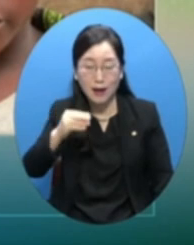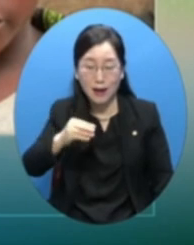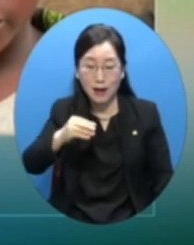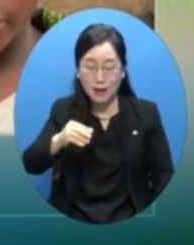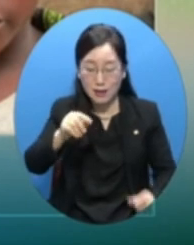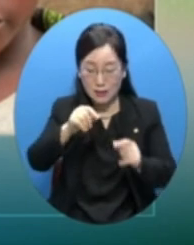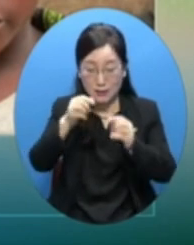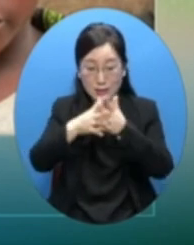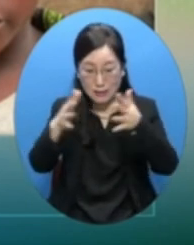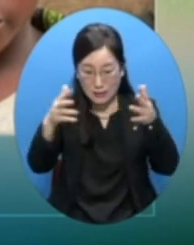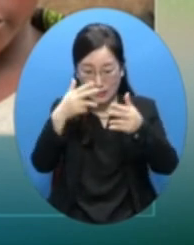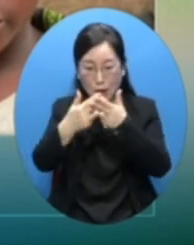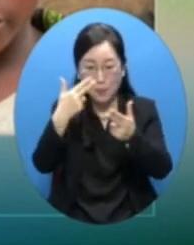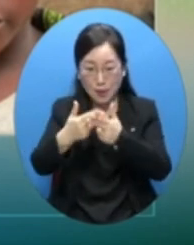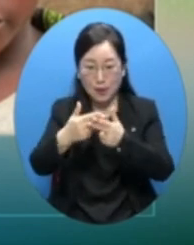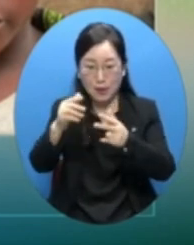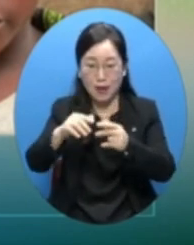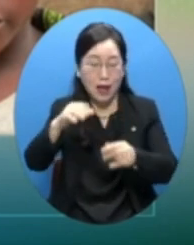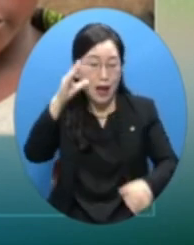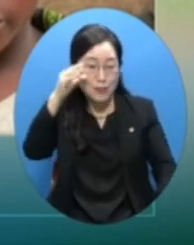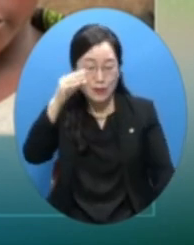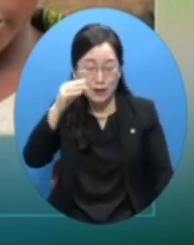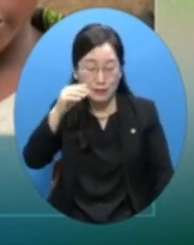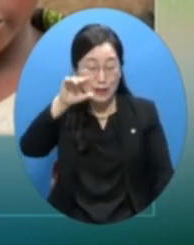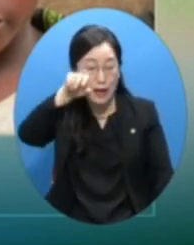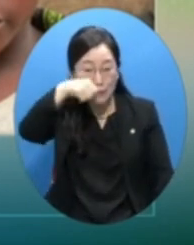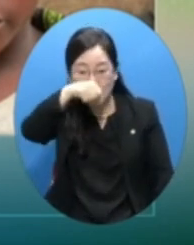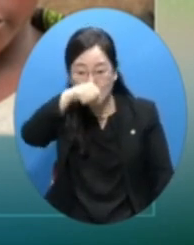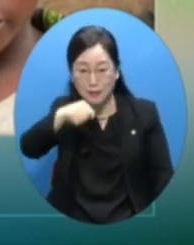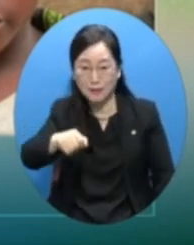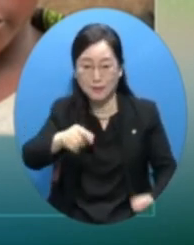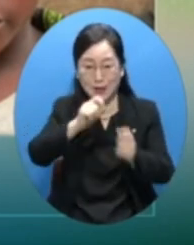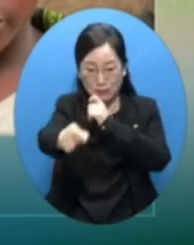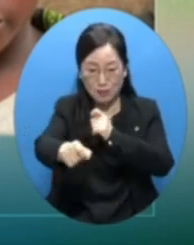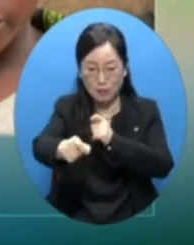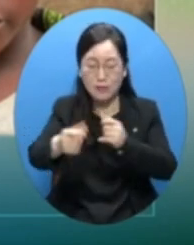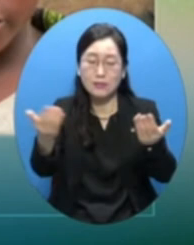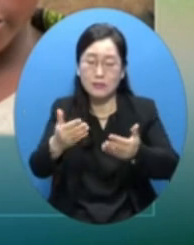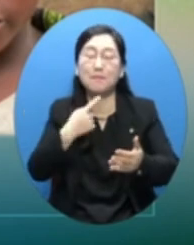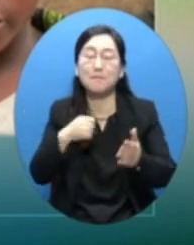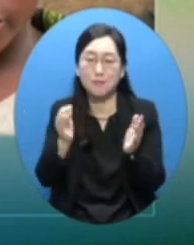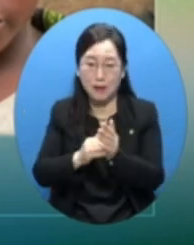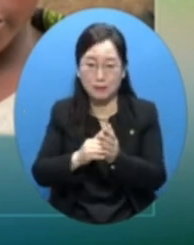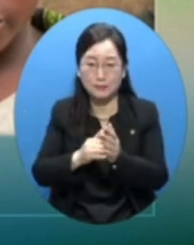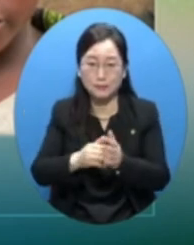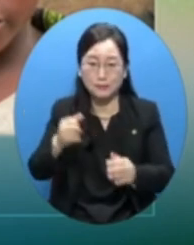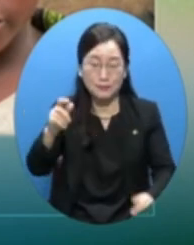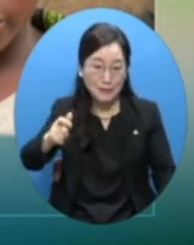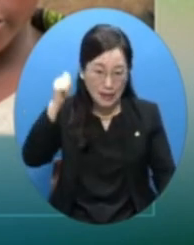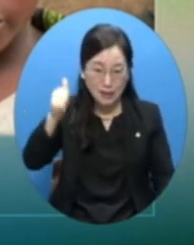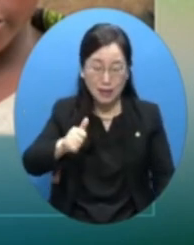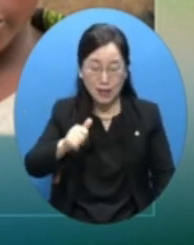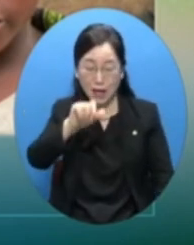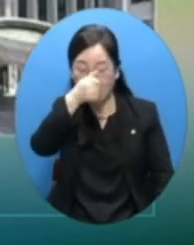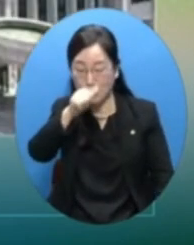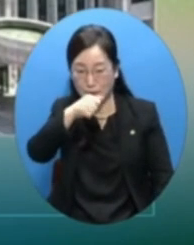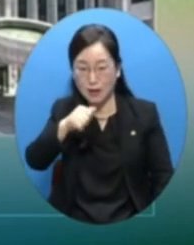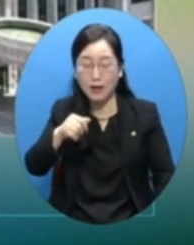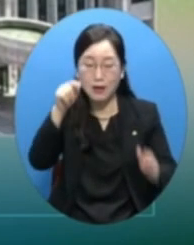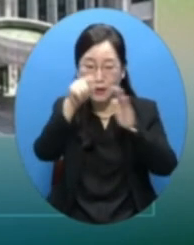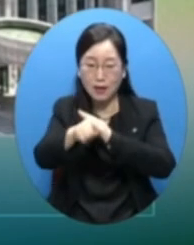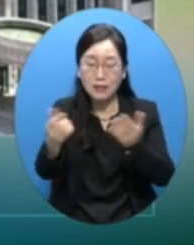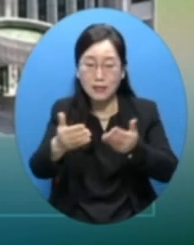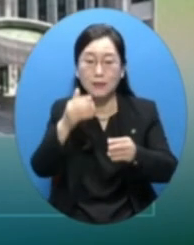일하면서 케냐에서 또 사역을 합니다. 각종 국제사회복지개발사업에 참여하고 2022년도에는 백석대학교에